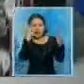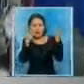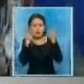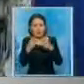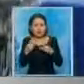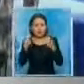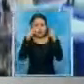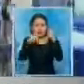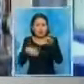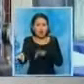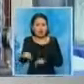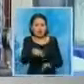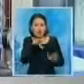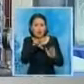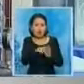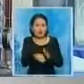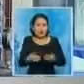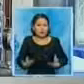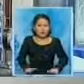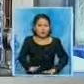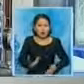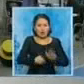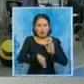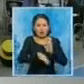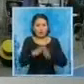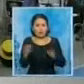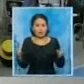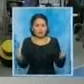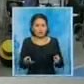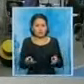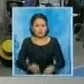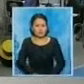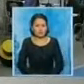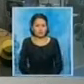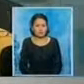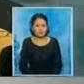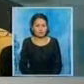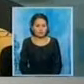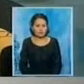инновациялық жобаларды күнделікті тірлікте кіріктіруде ойда бар.